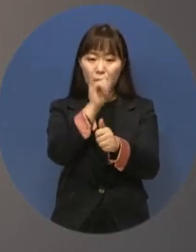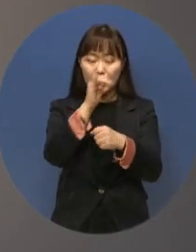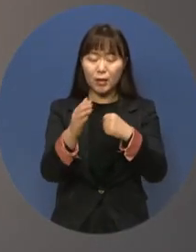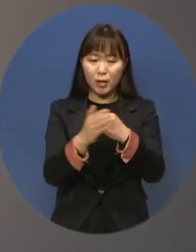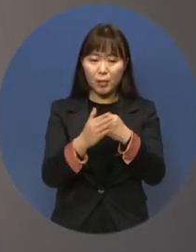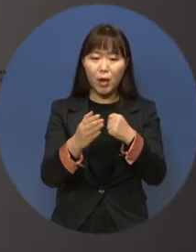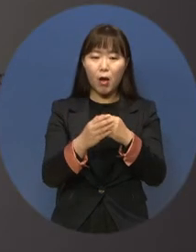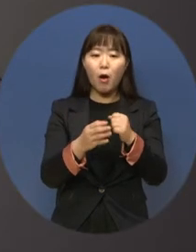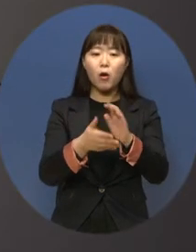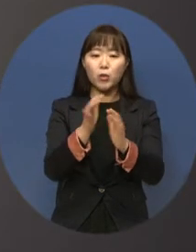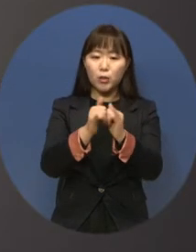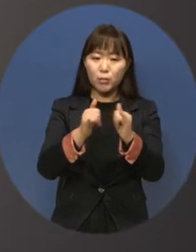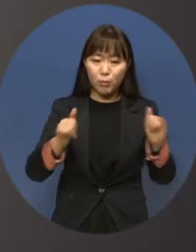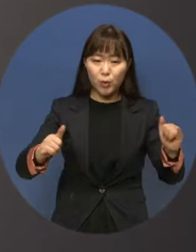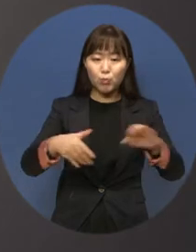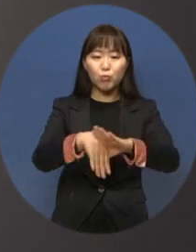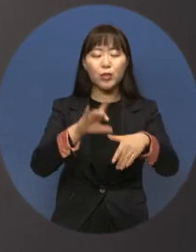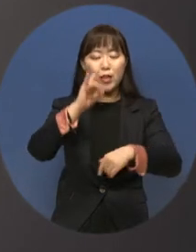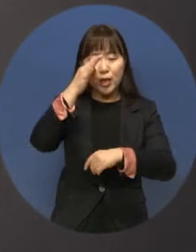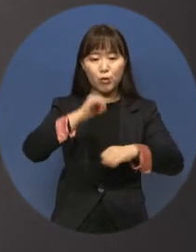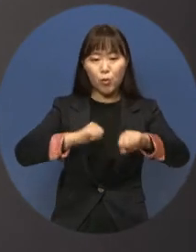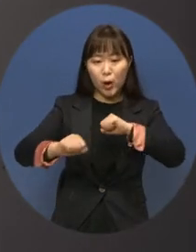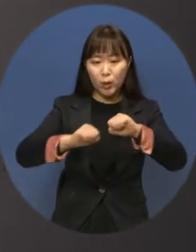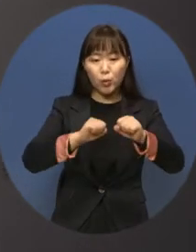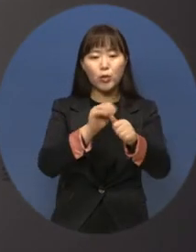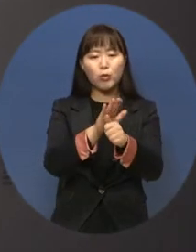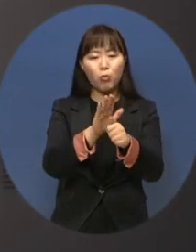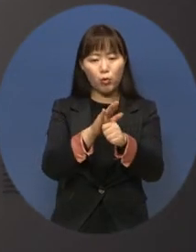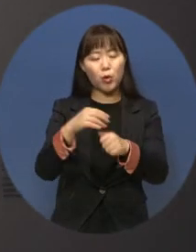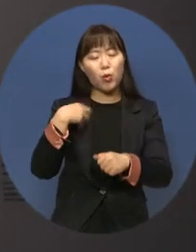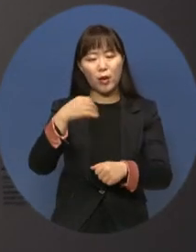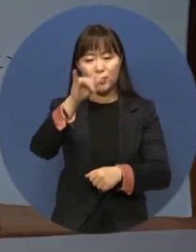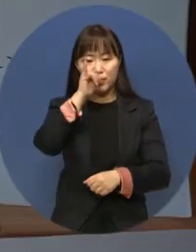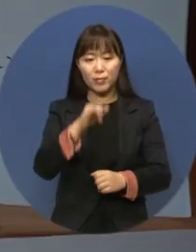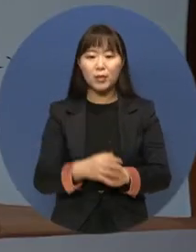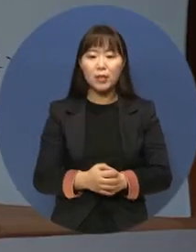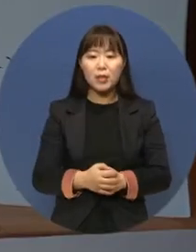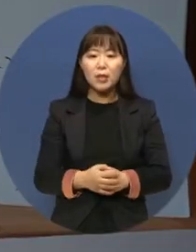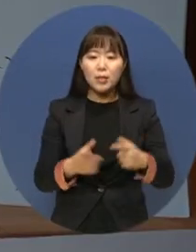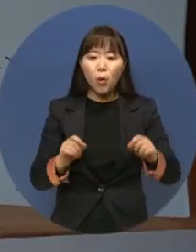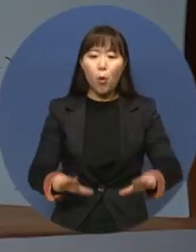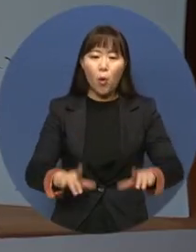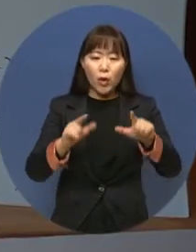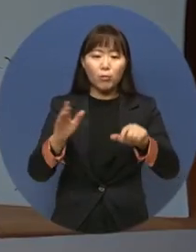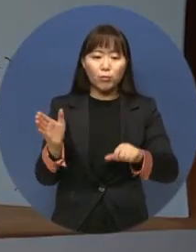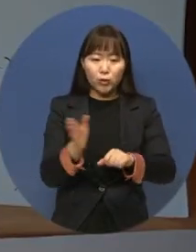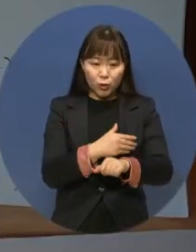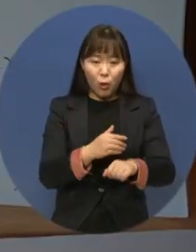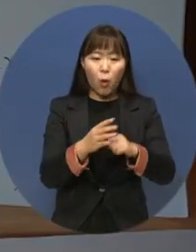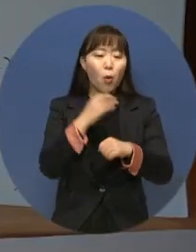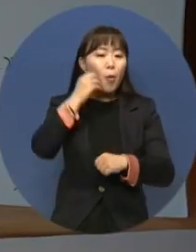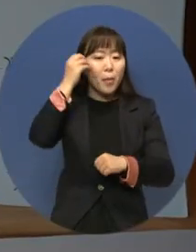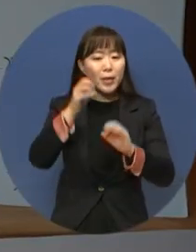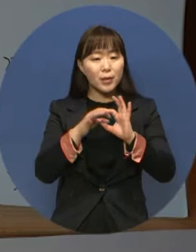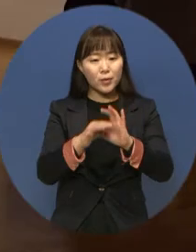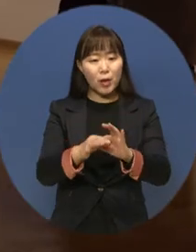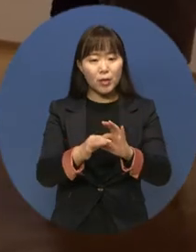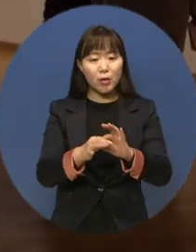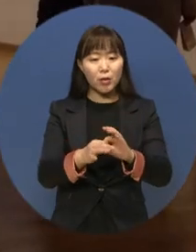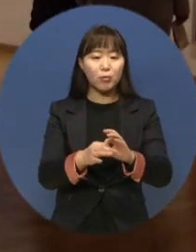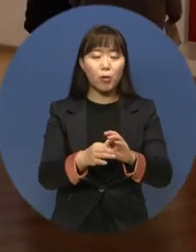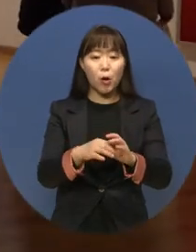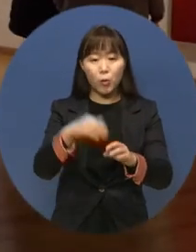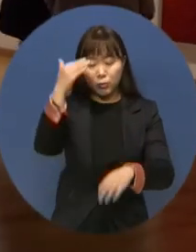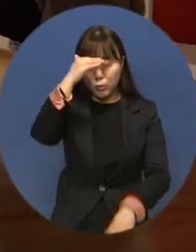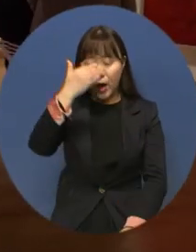작가들의 문화예술 활동 지원 창구의 역할을 하고 있습니다. 이와 함께 올해부터는 박물관 홈페이지를 통해 전시